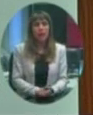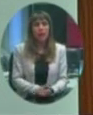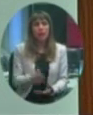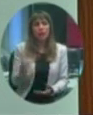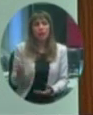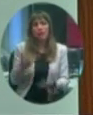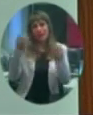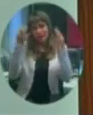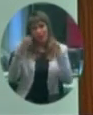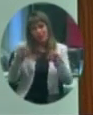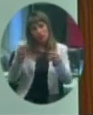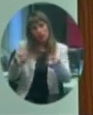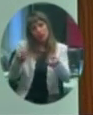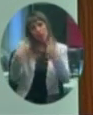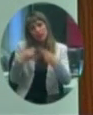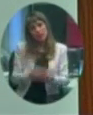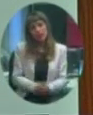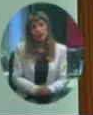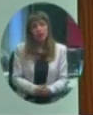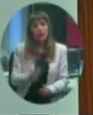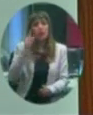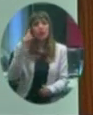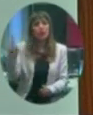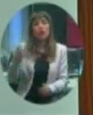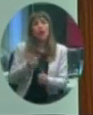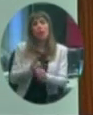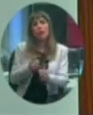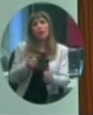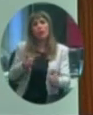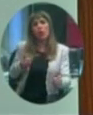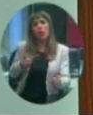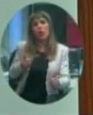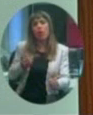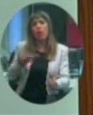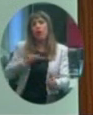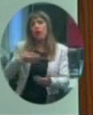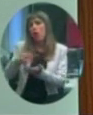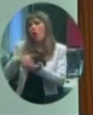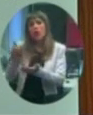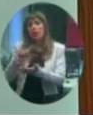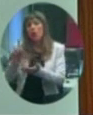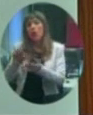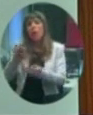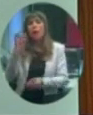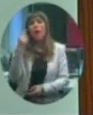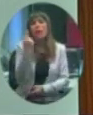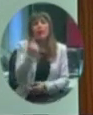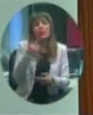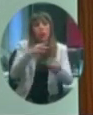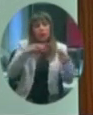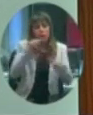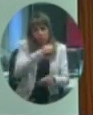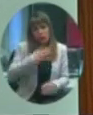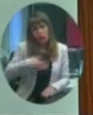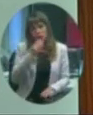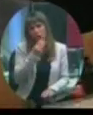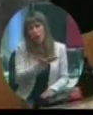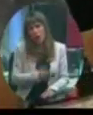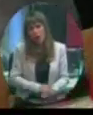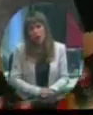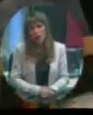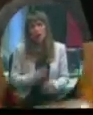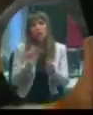שלו. שהוא יודע שהוא עומד בתור והוא לא לקח אורז והוא לקח יטריות כי הוא רוצה יטריות והוא משלם